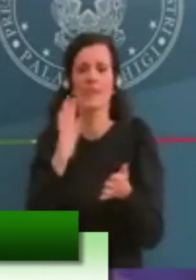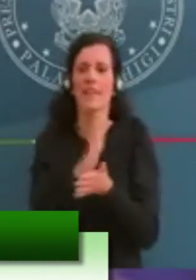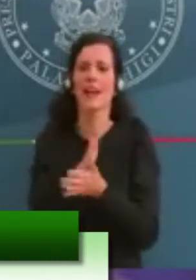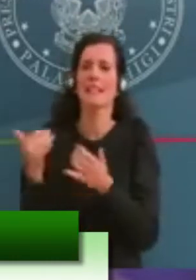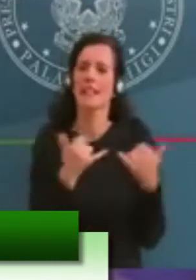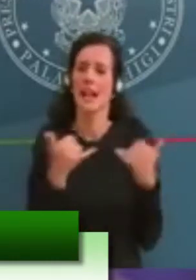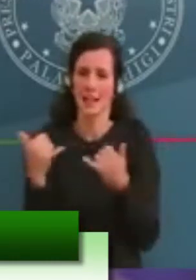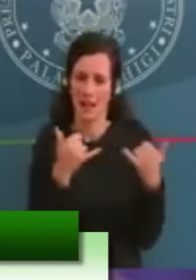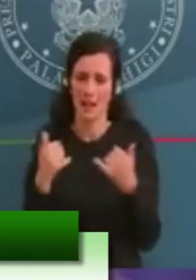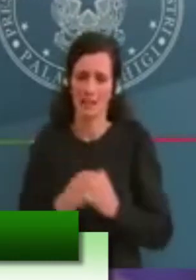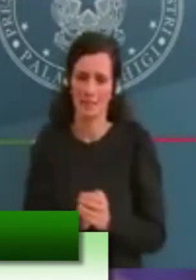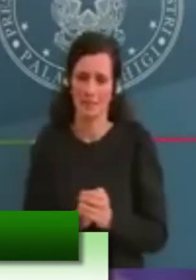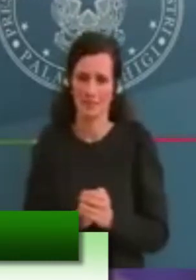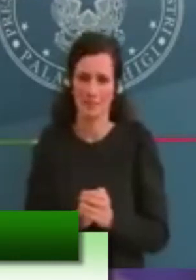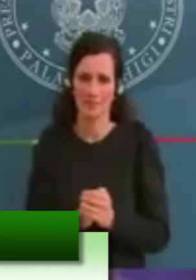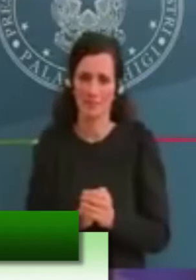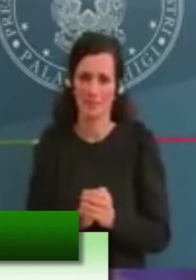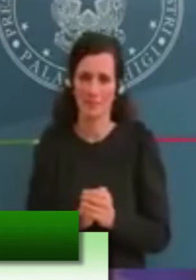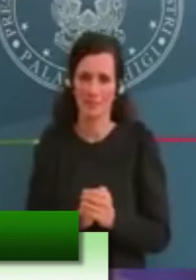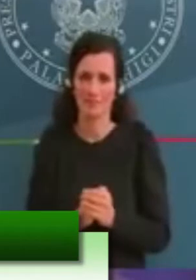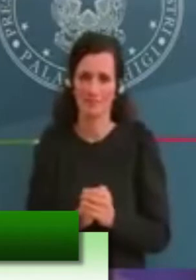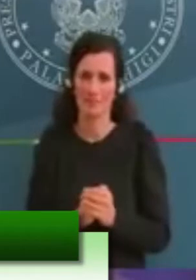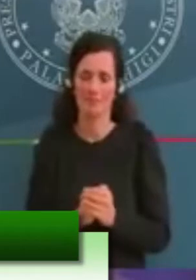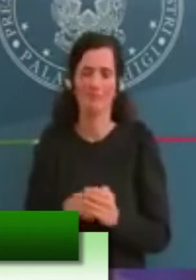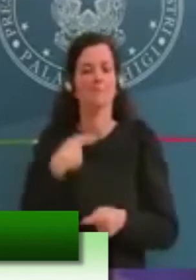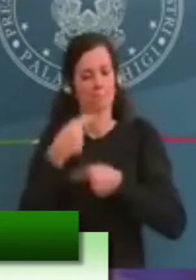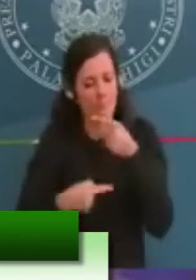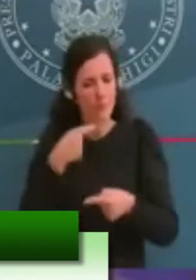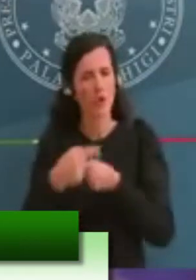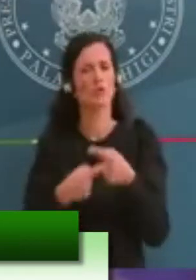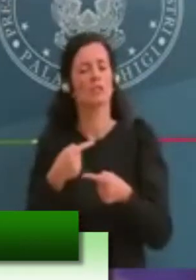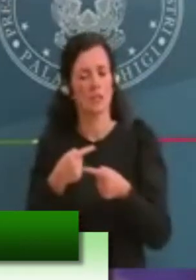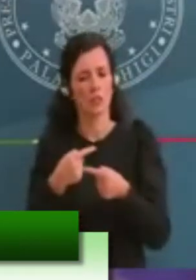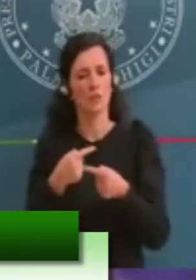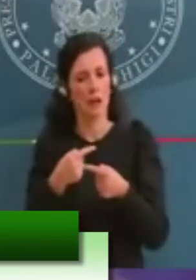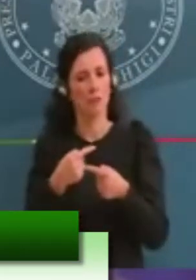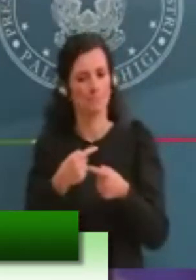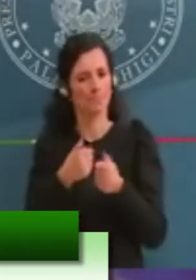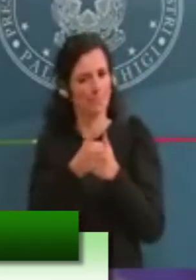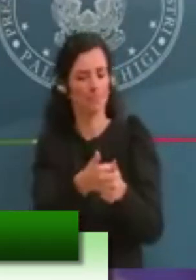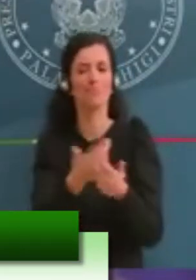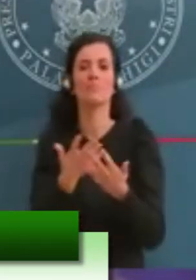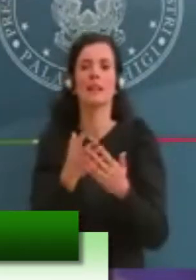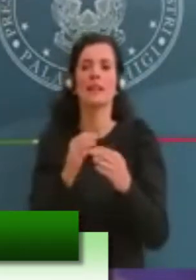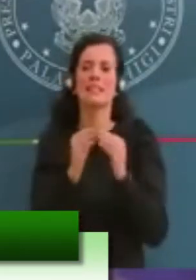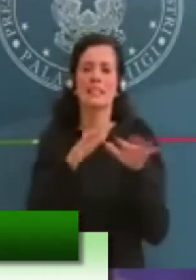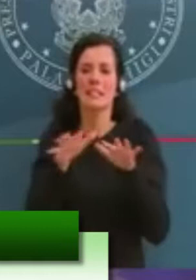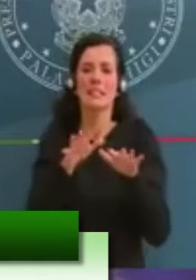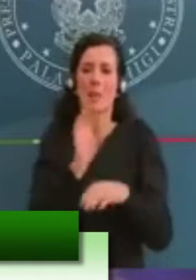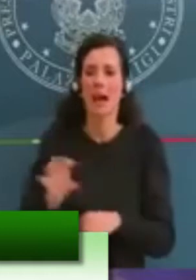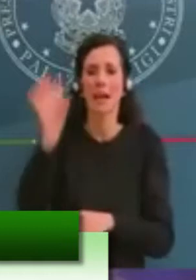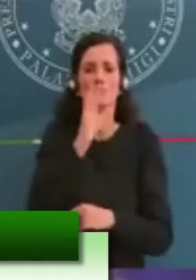gialle arancioni e rosse un sistema che sta funzionando che si sta rivelando efficace